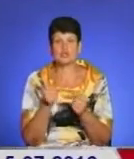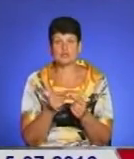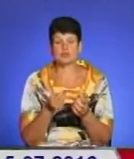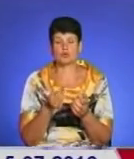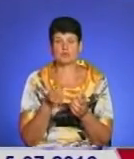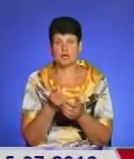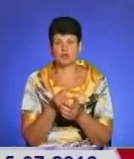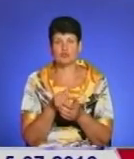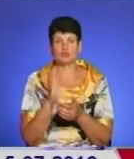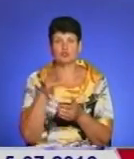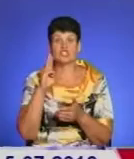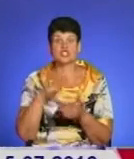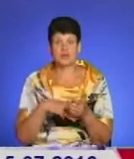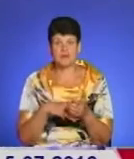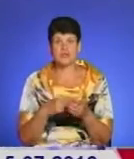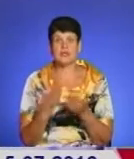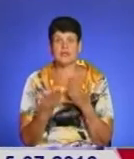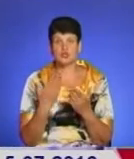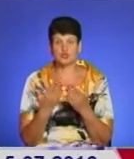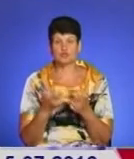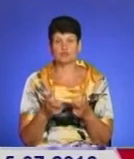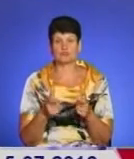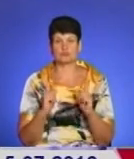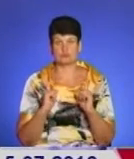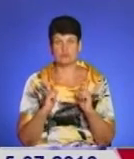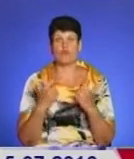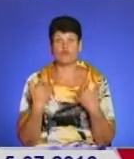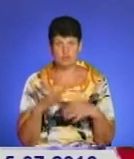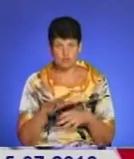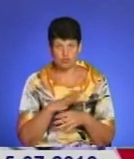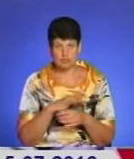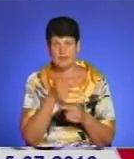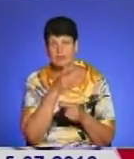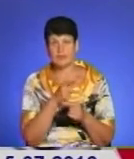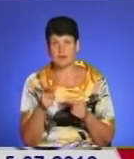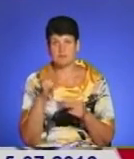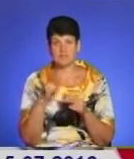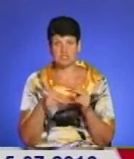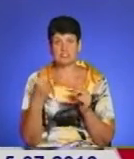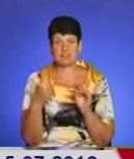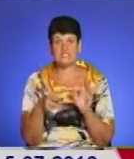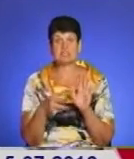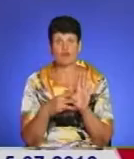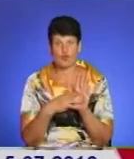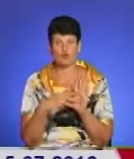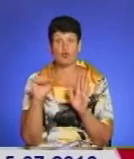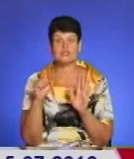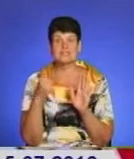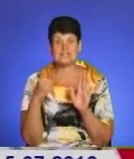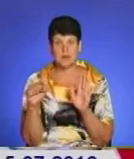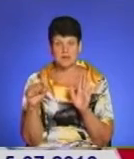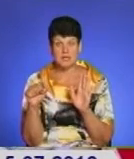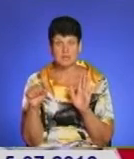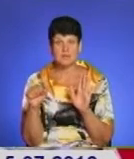штраф. Якщо платіжне повідомлення вже було вручено, термін закінчується 28 серпня. Якщо